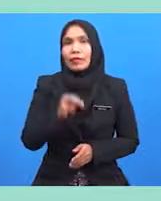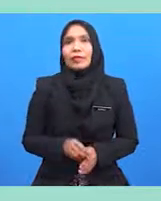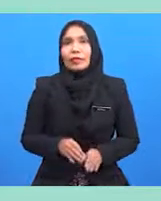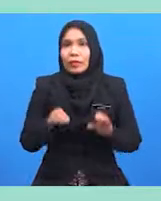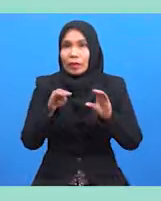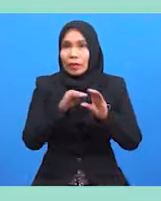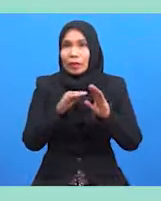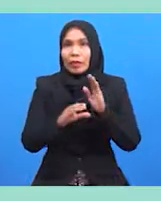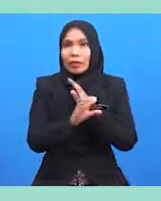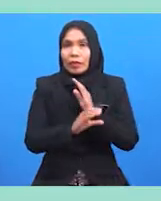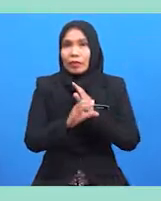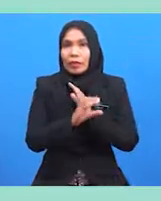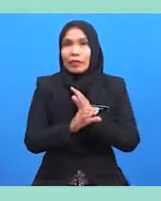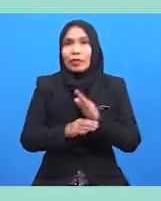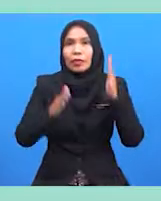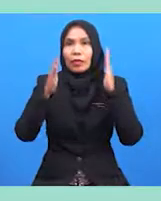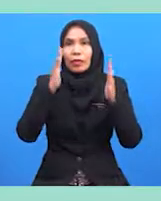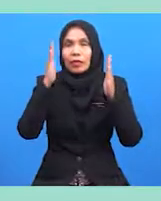sandaran minimum